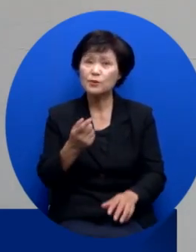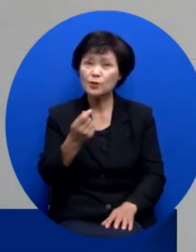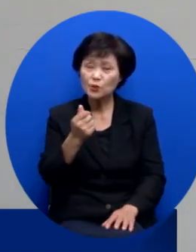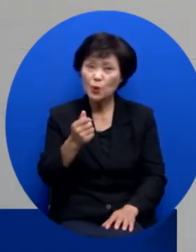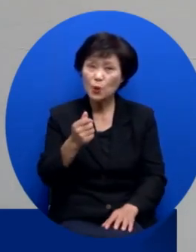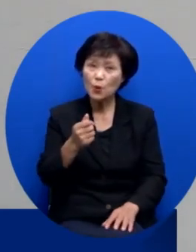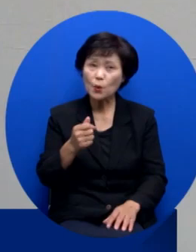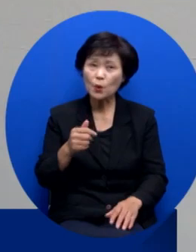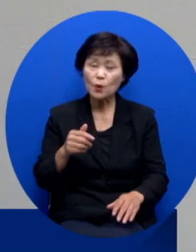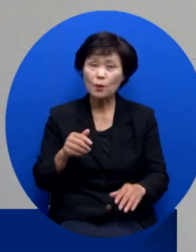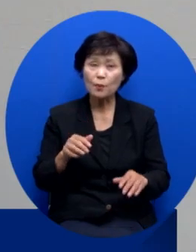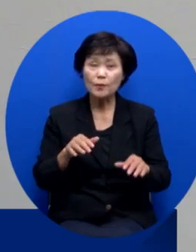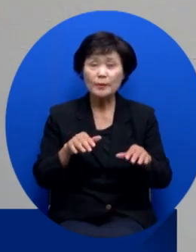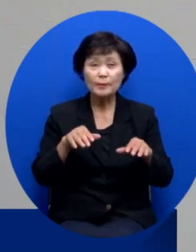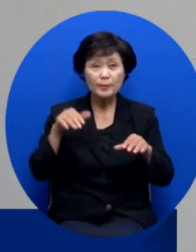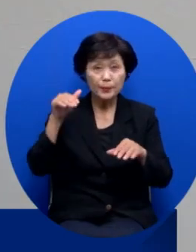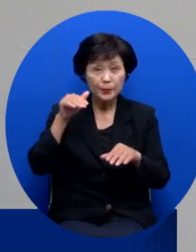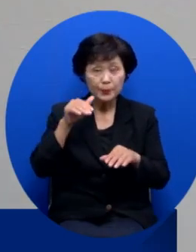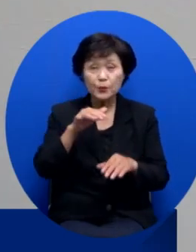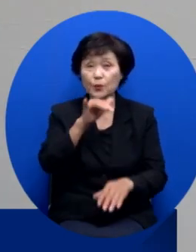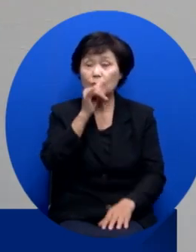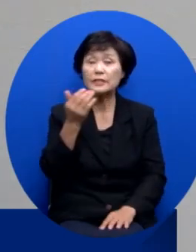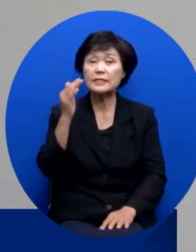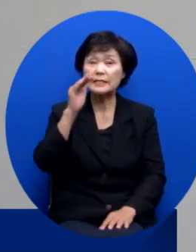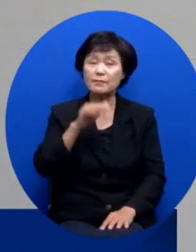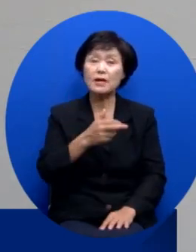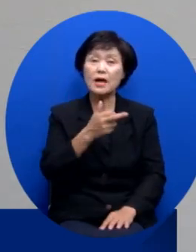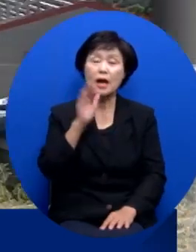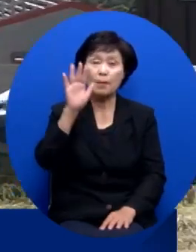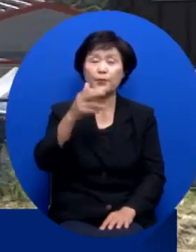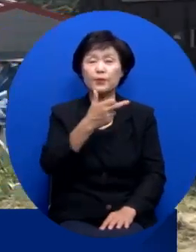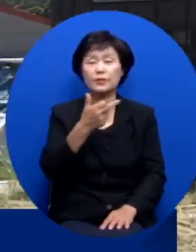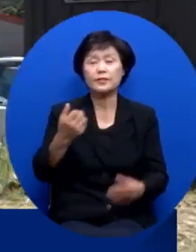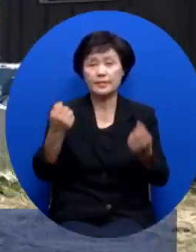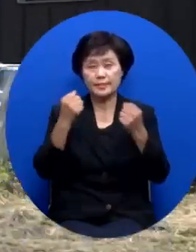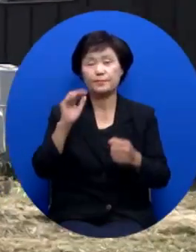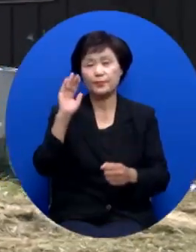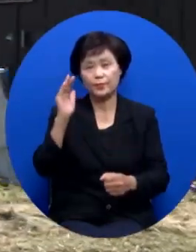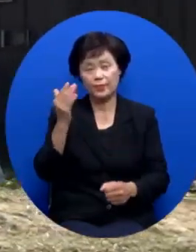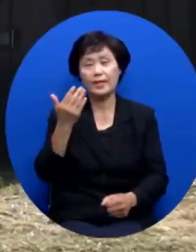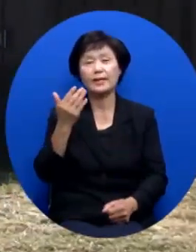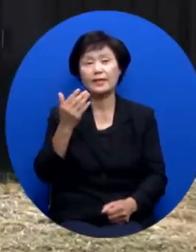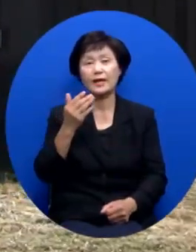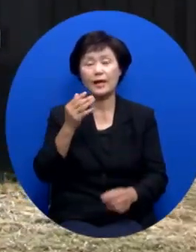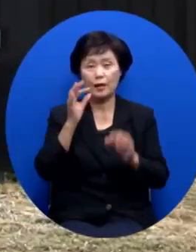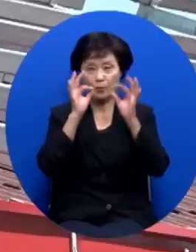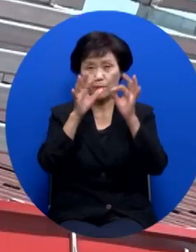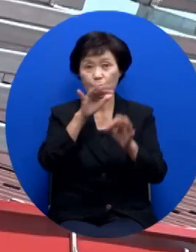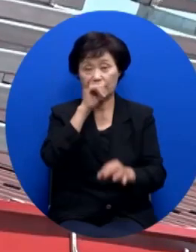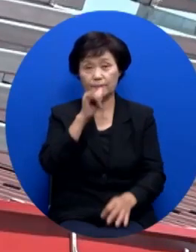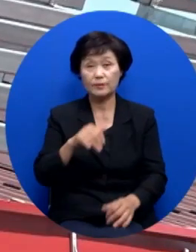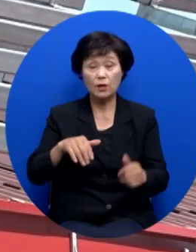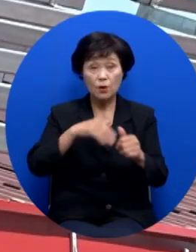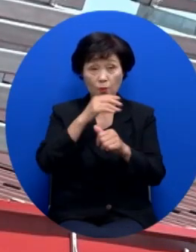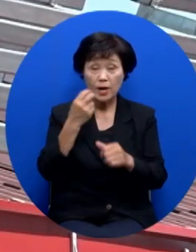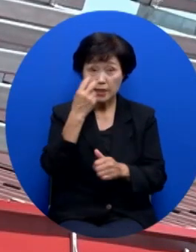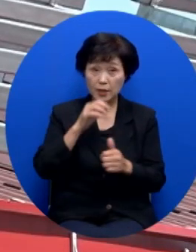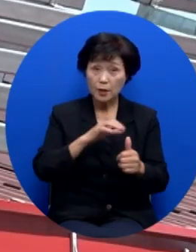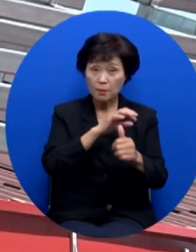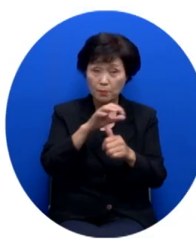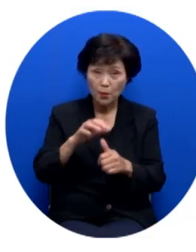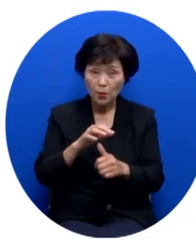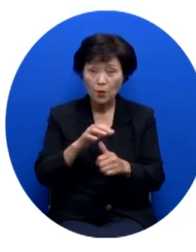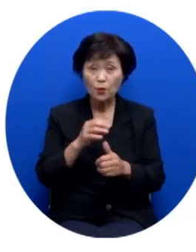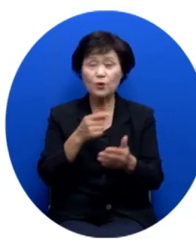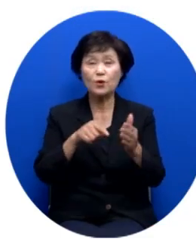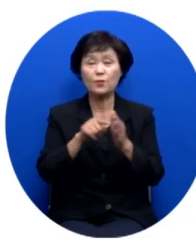소강 상태에 있는 이 재생에너지 확산에 저는 큰 힘이 될 거라고 보고요. 재생에너지 발전으로 환경보호와 시대적 사명을 실천하고